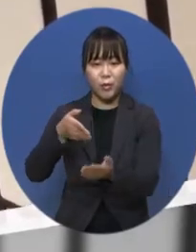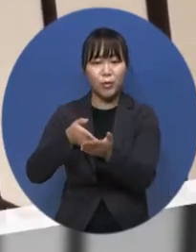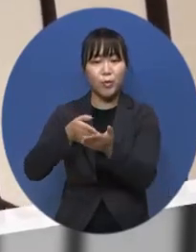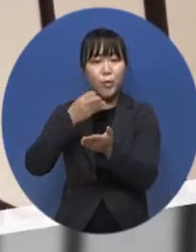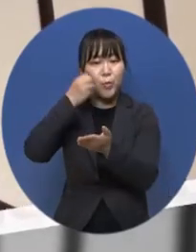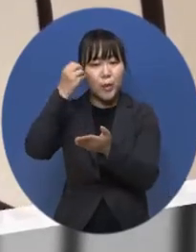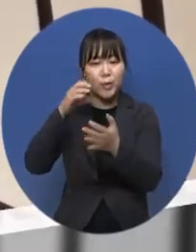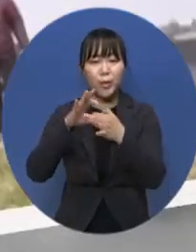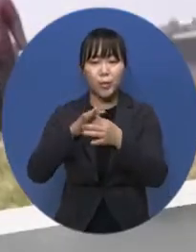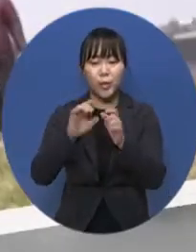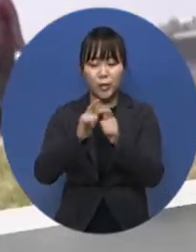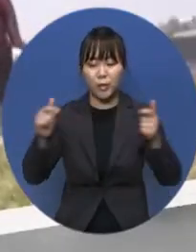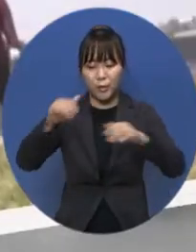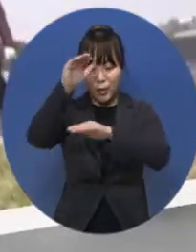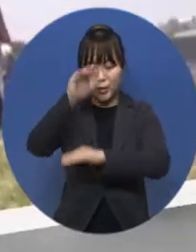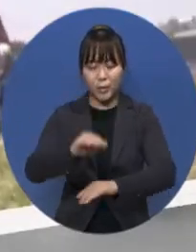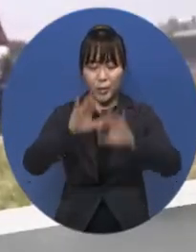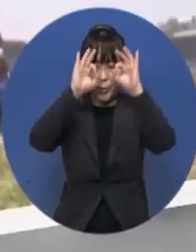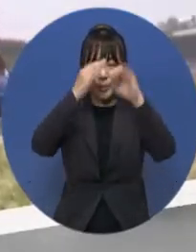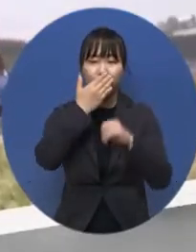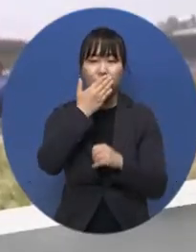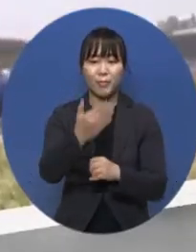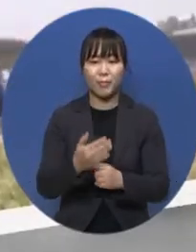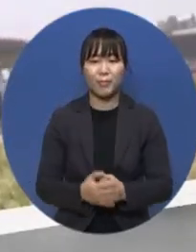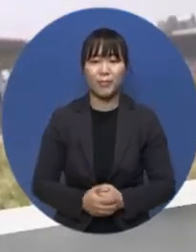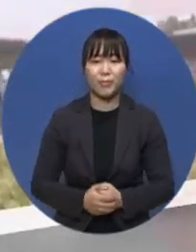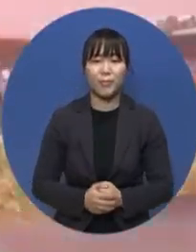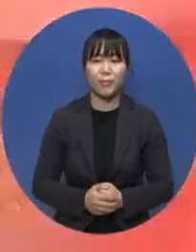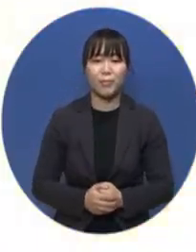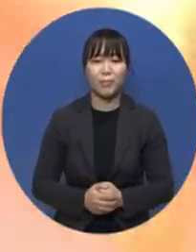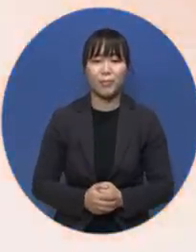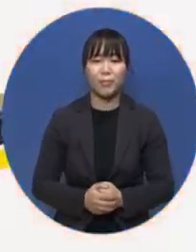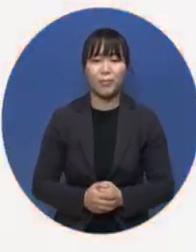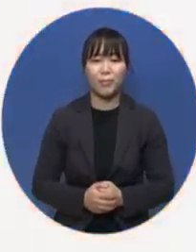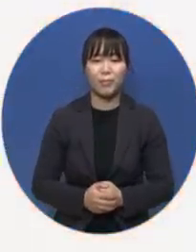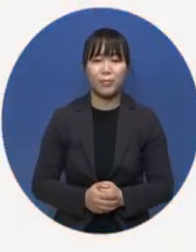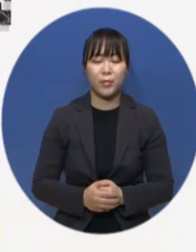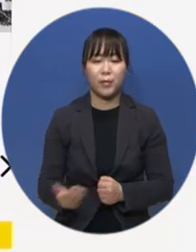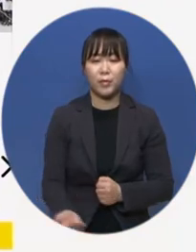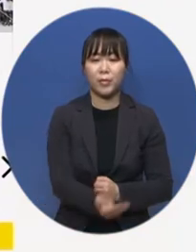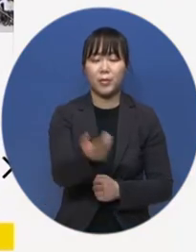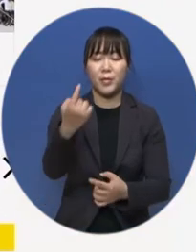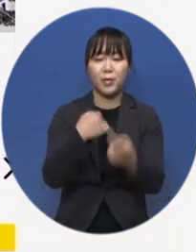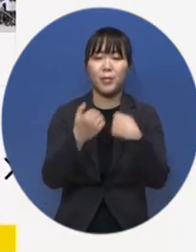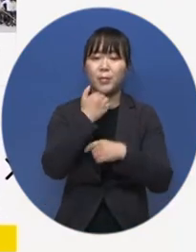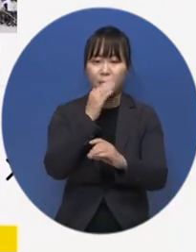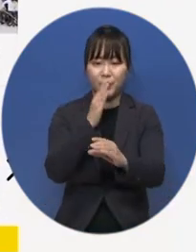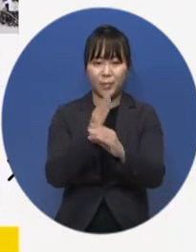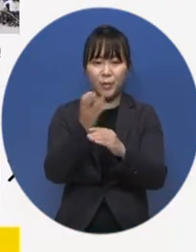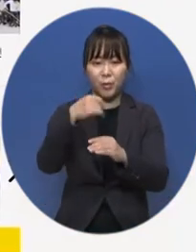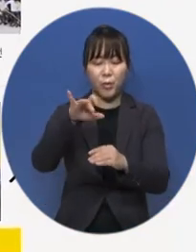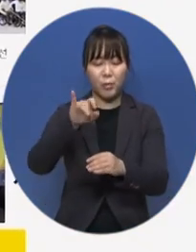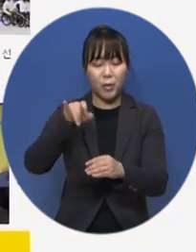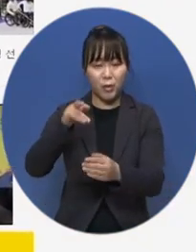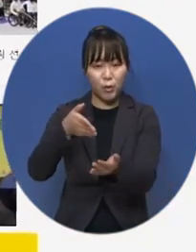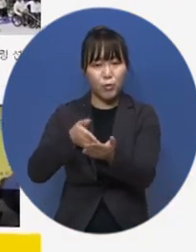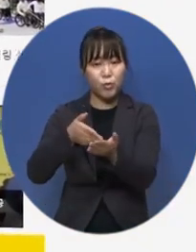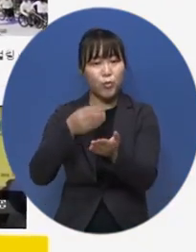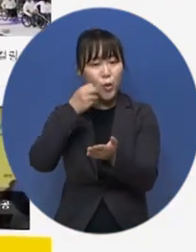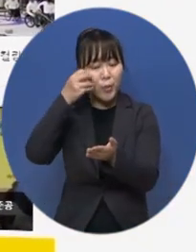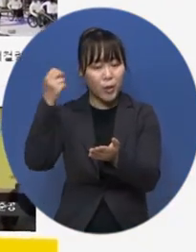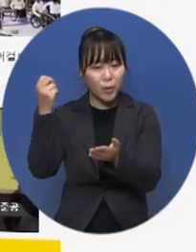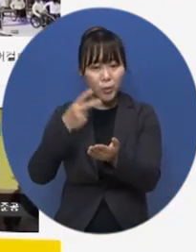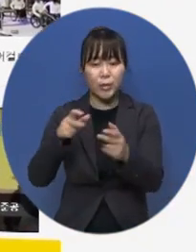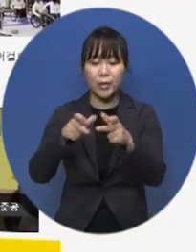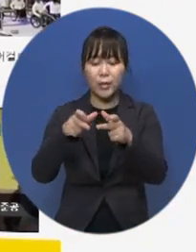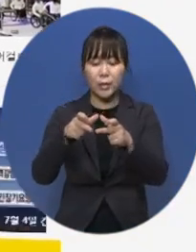웰페어뉴스 홈페이지를 통해 보다 다양한 소식을 접할 수 있습니다. 시청자 여러분의 제보를 기다립니다. 웰페어뉴스